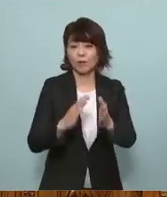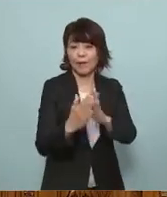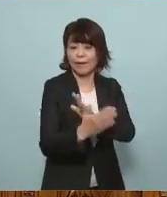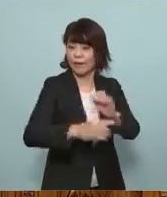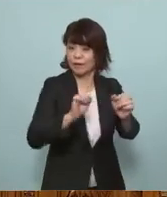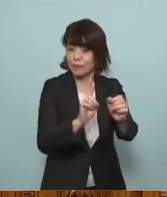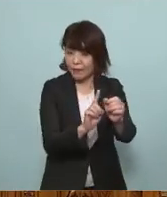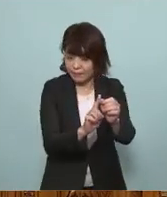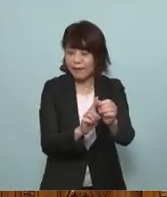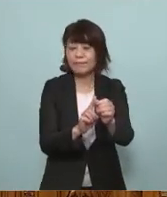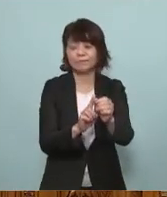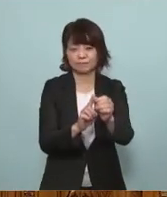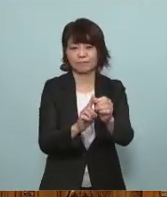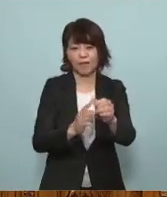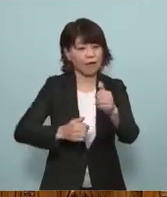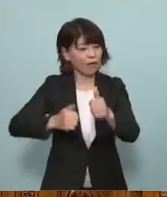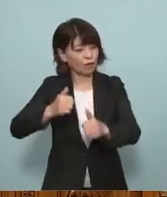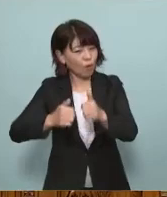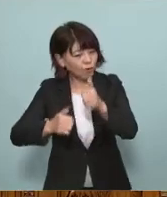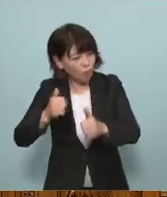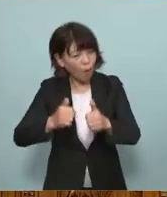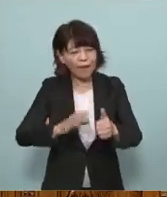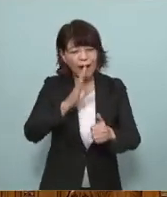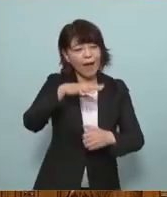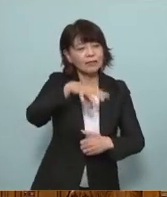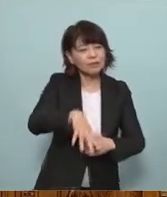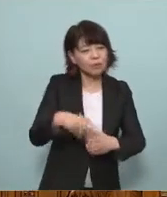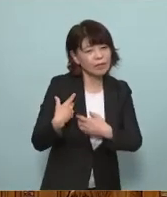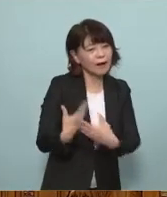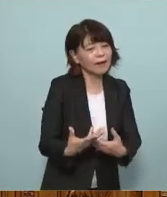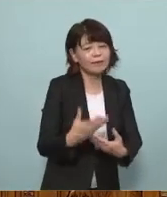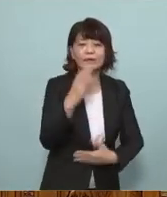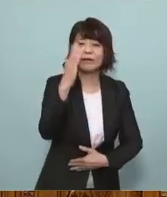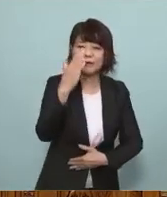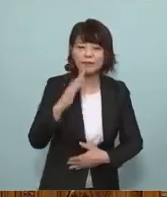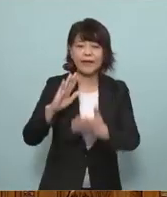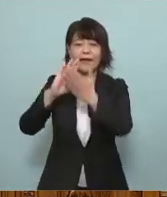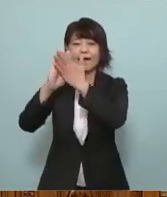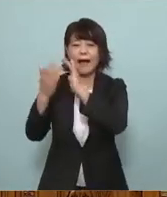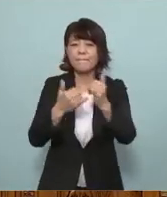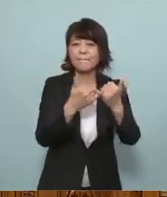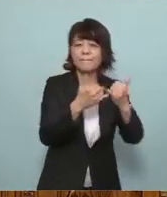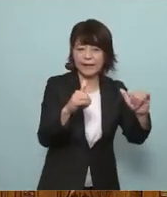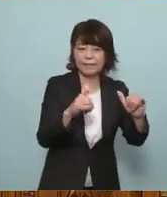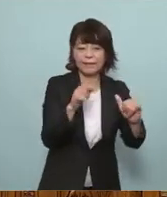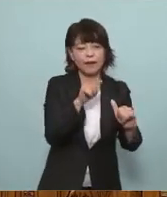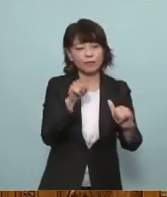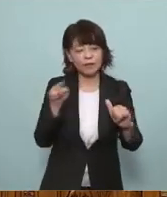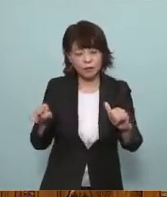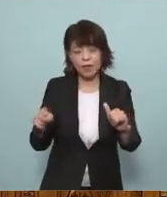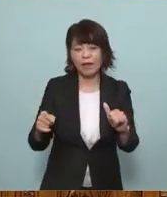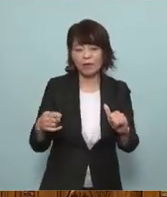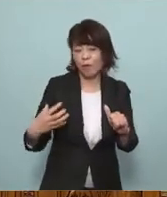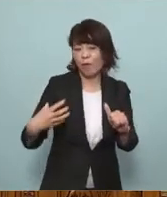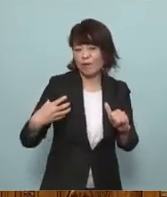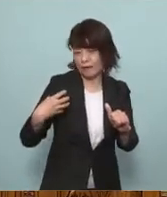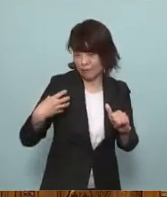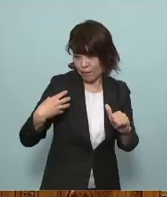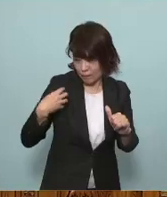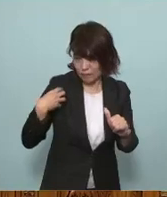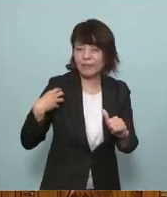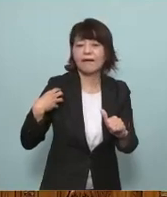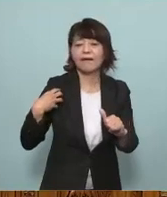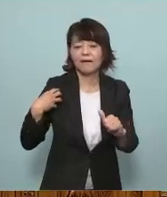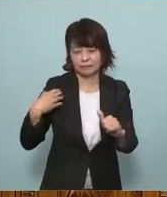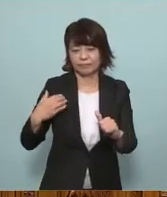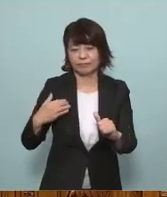て、単に競争や市場に任せるのではなく、官と民がそれぞれの役割を果たすことで、成